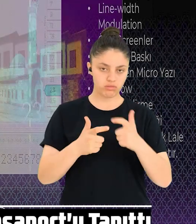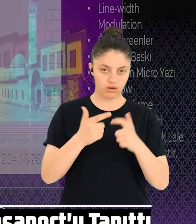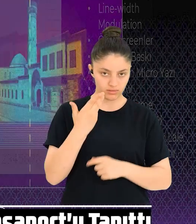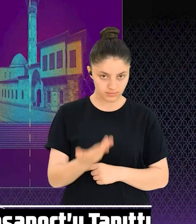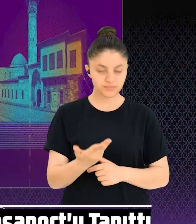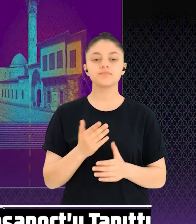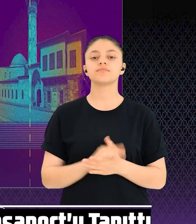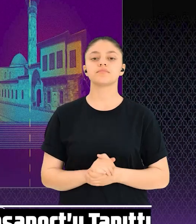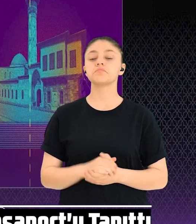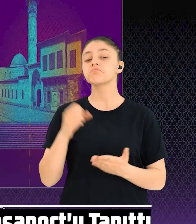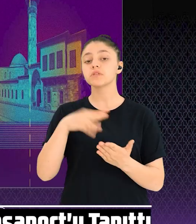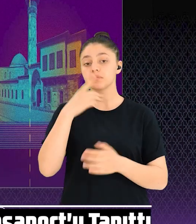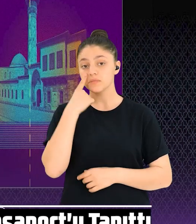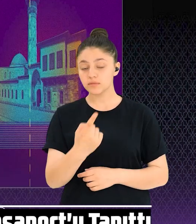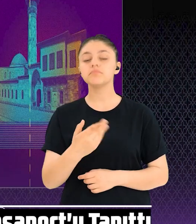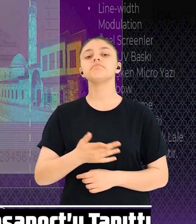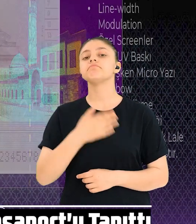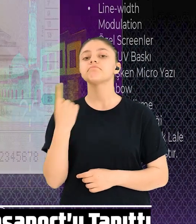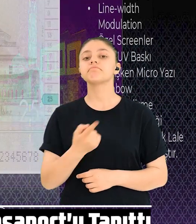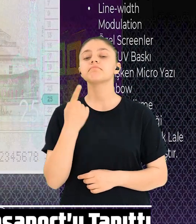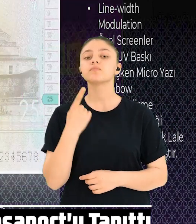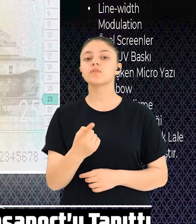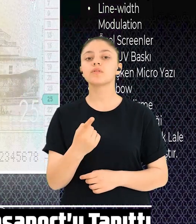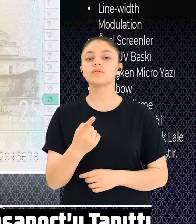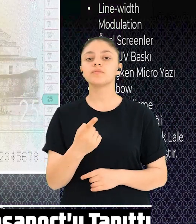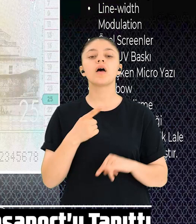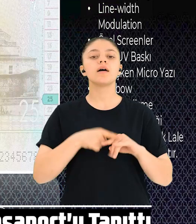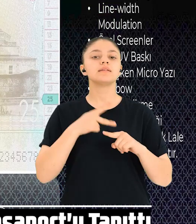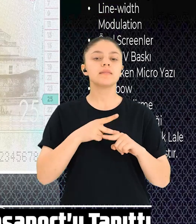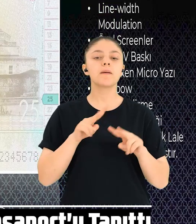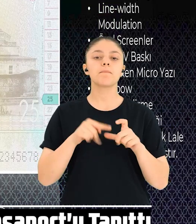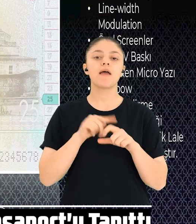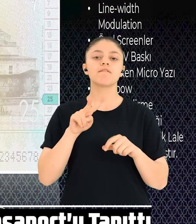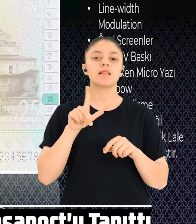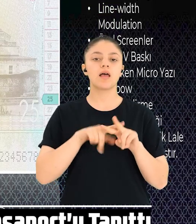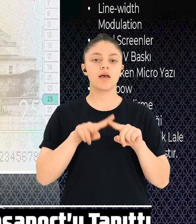Onun da ışıklı haline gelelim. Bu Hazreti Mevlana Türbesi Konya.